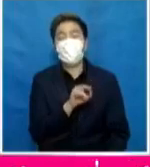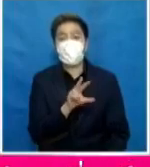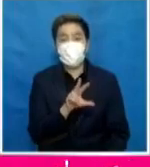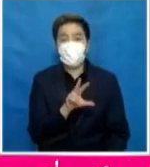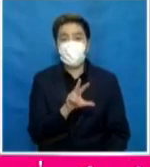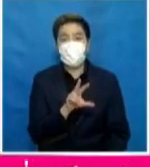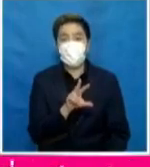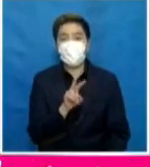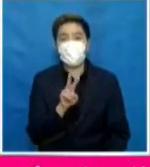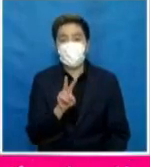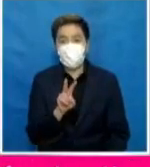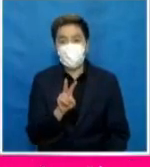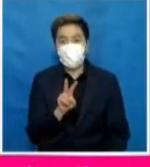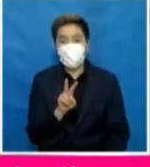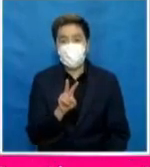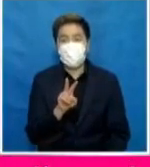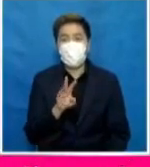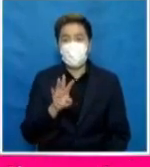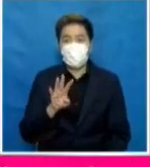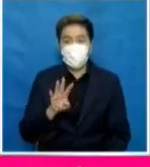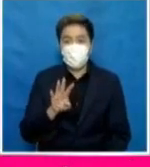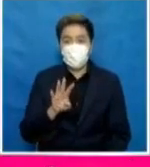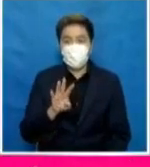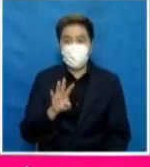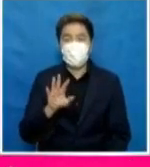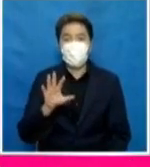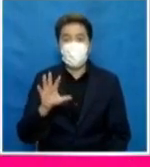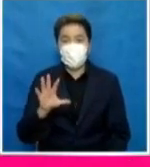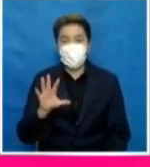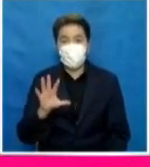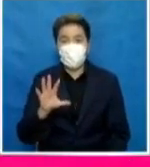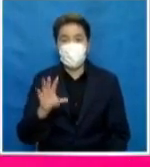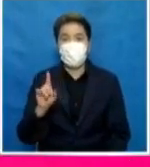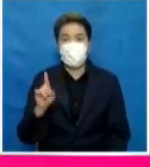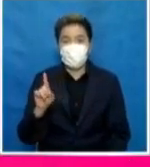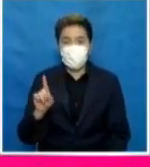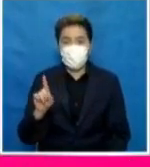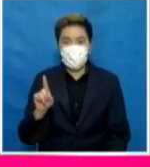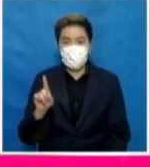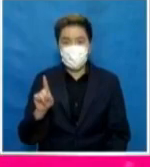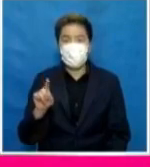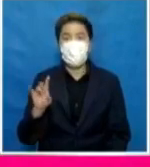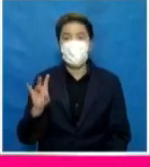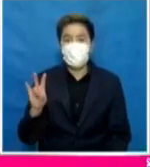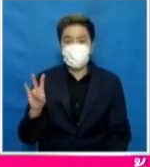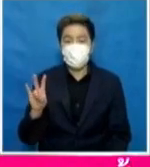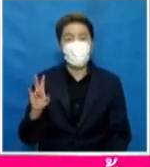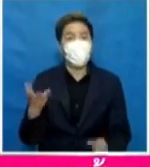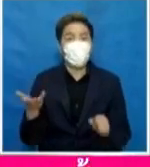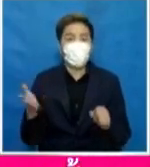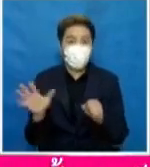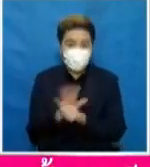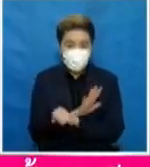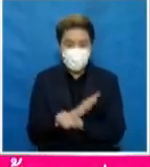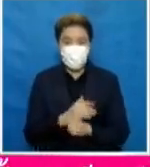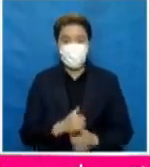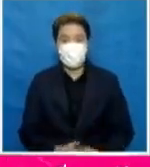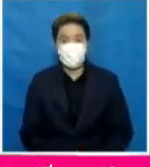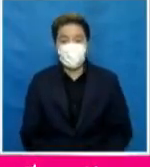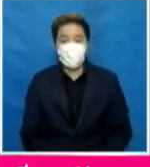3 2 4 5 1และ7